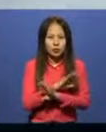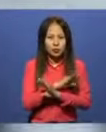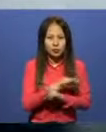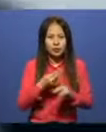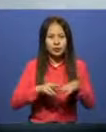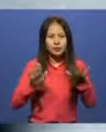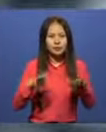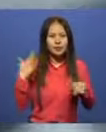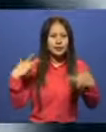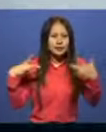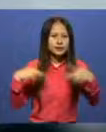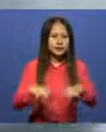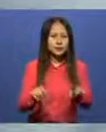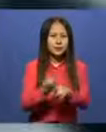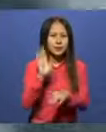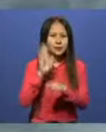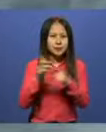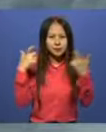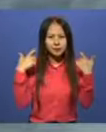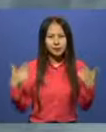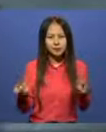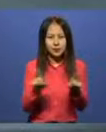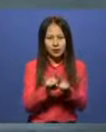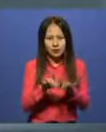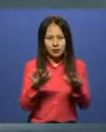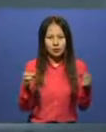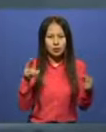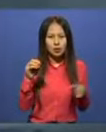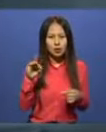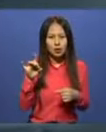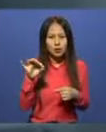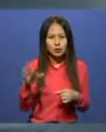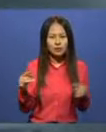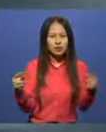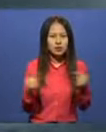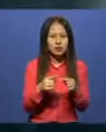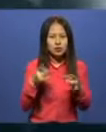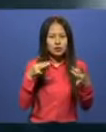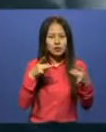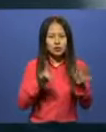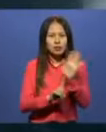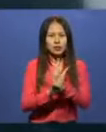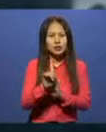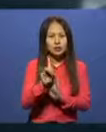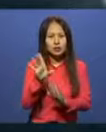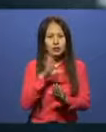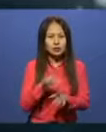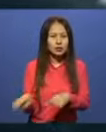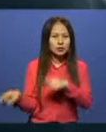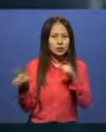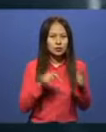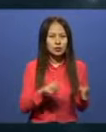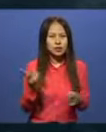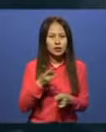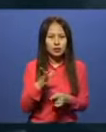бұрынғы тракторшыға командирден арнайы тапсырма түседі. Қатардағы жауынгер Петр Морозов жау оғының астында қалған кеңес танкілерін бөлімшеге